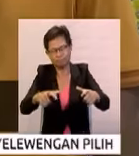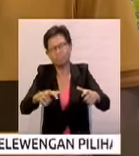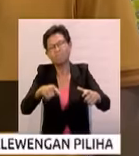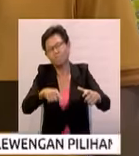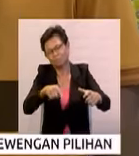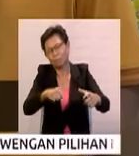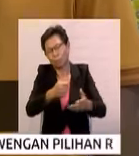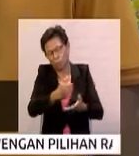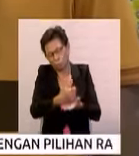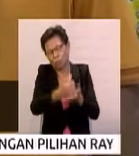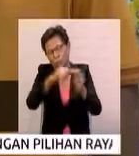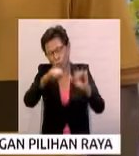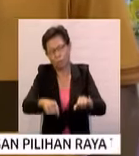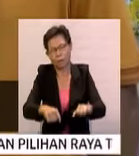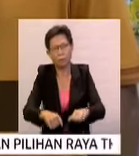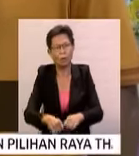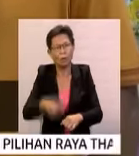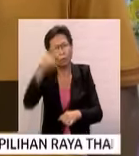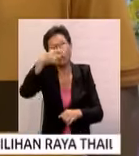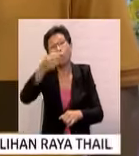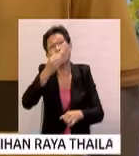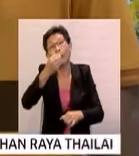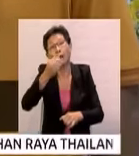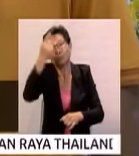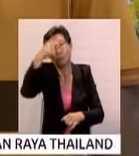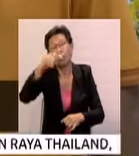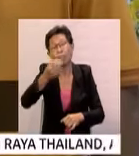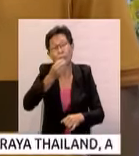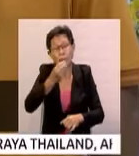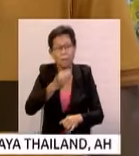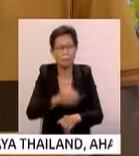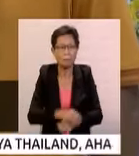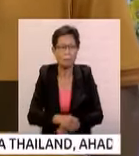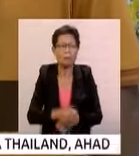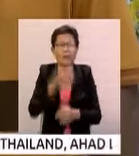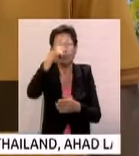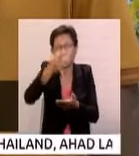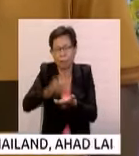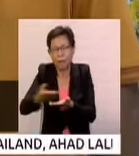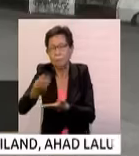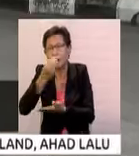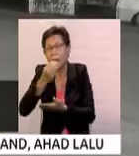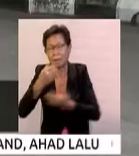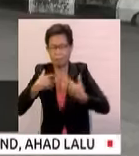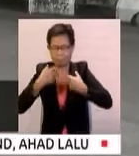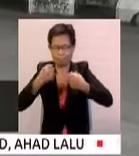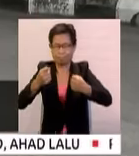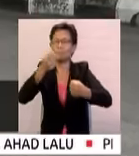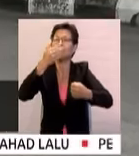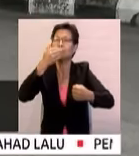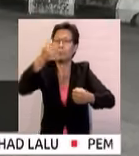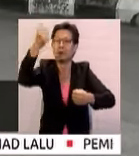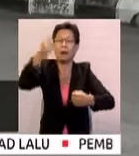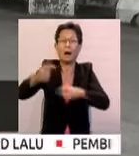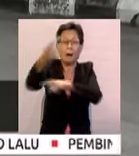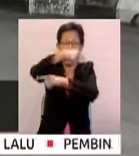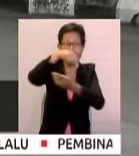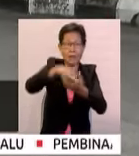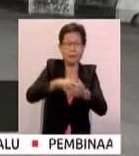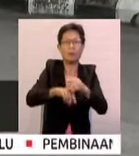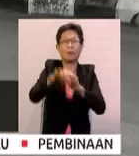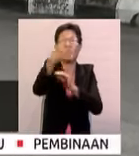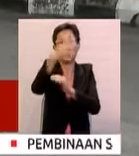untuk makan dengan lebih membeli makanan yang lebih bersihat lah. Hari ini